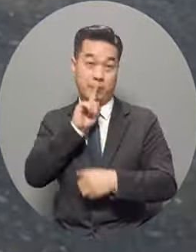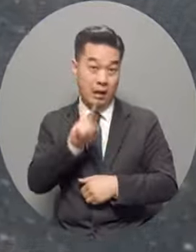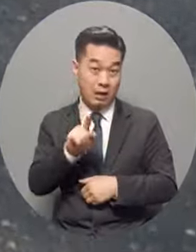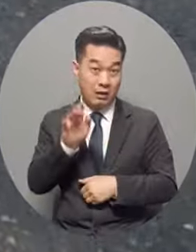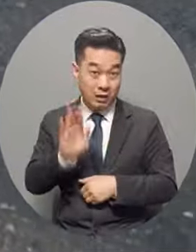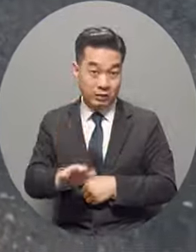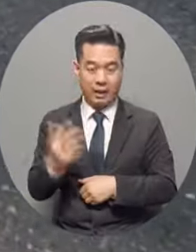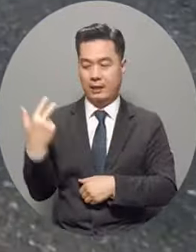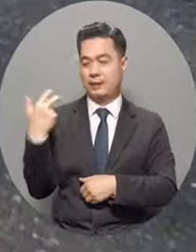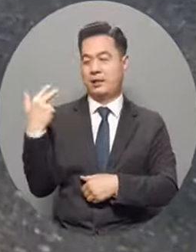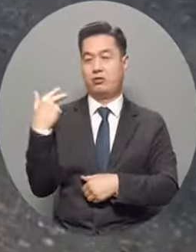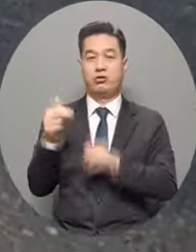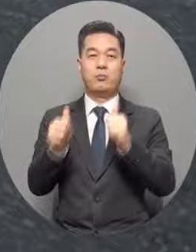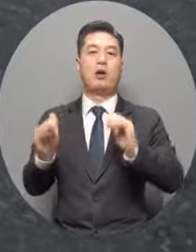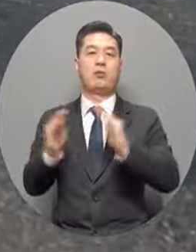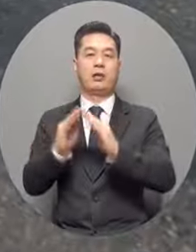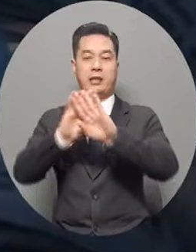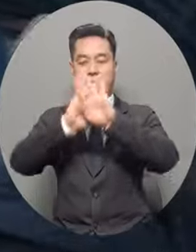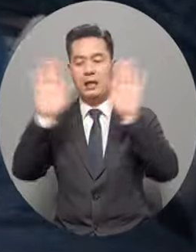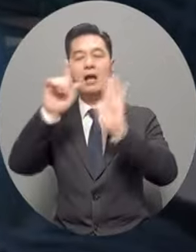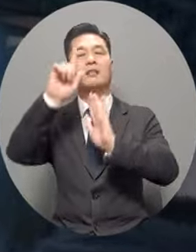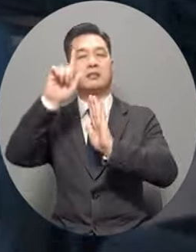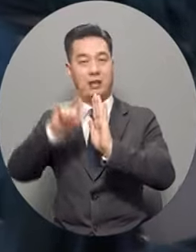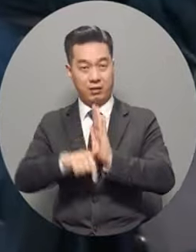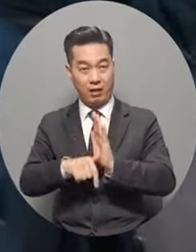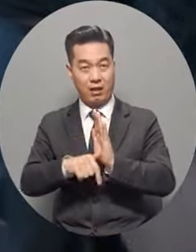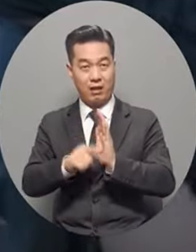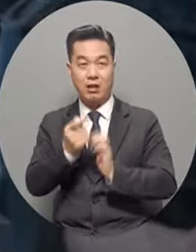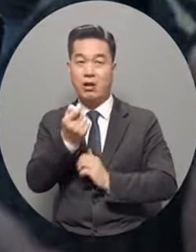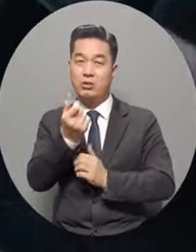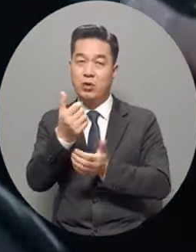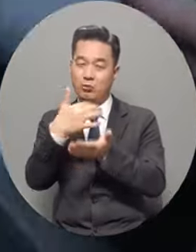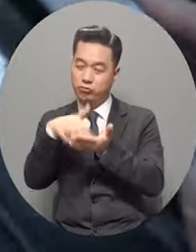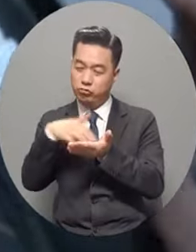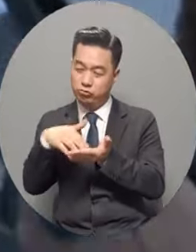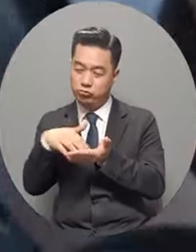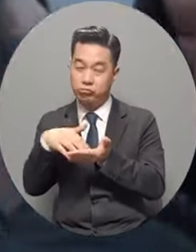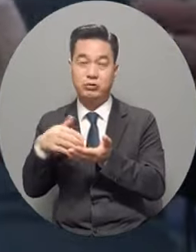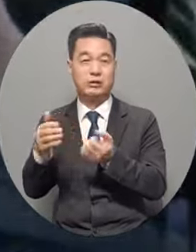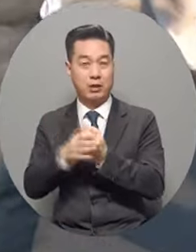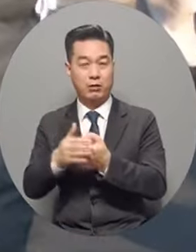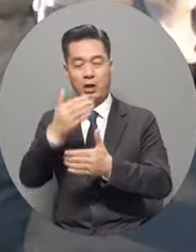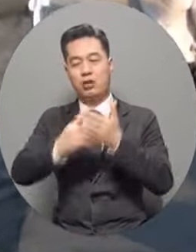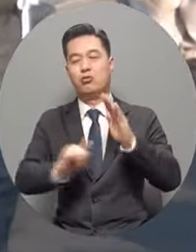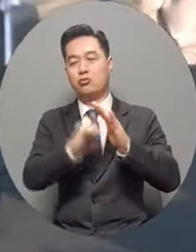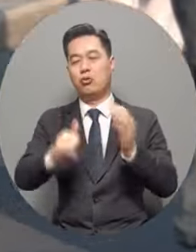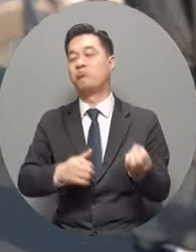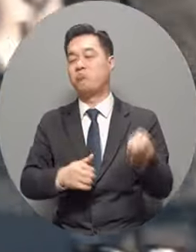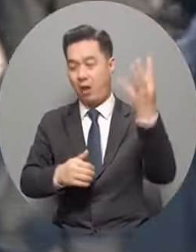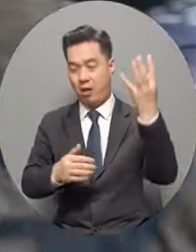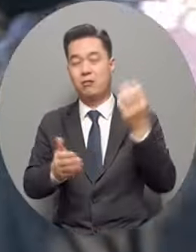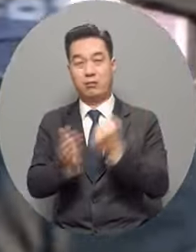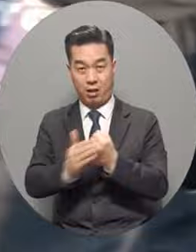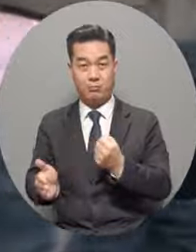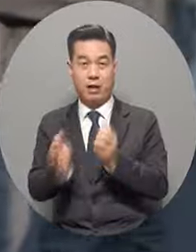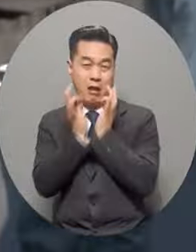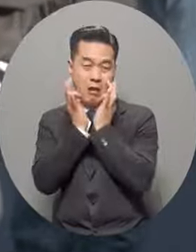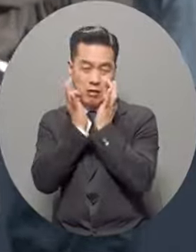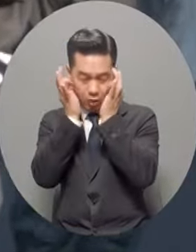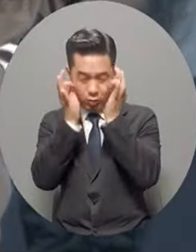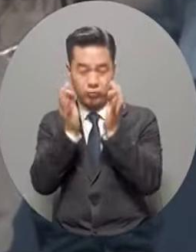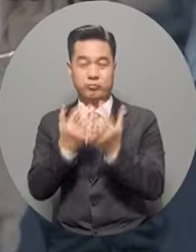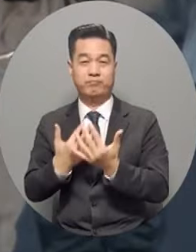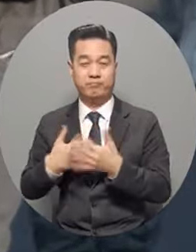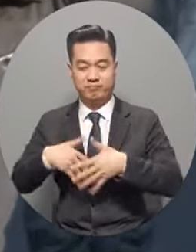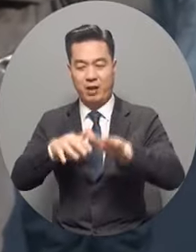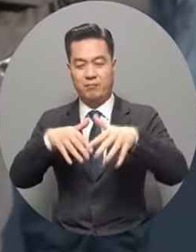하지만 지난주 법원이 낮 시간대 비교적 소규모로 진행되는 점 등을 감안해 유족들의 손을 들어주면서 가까스로 행사가